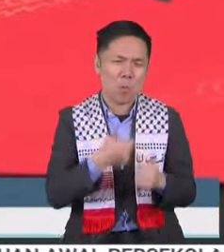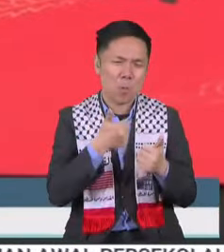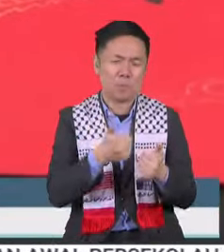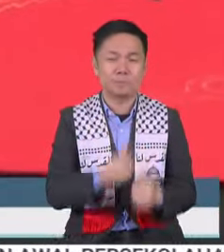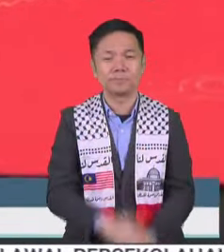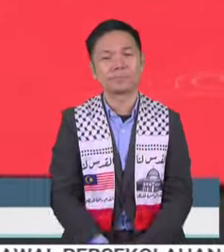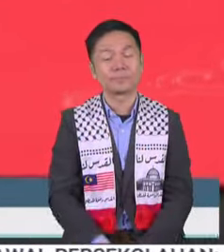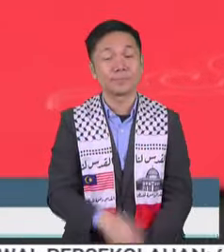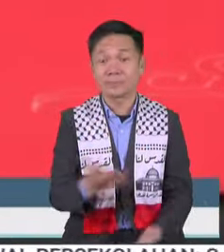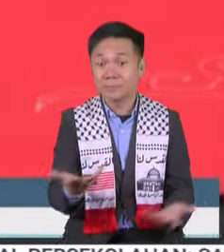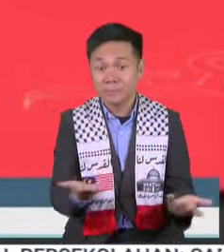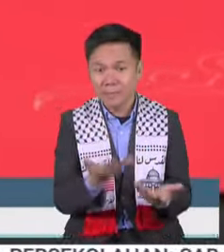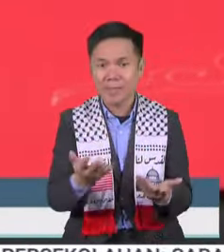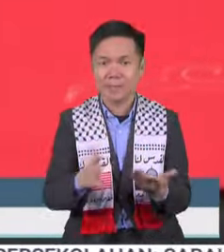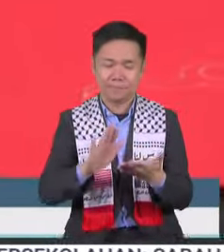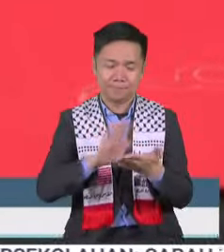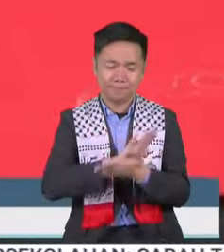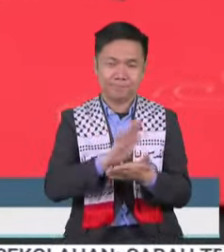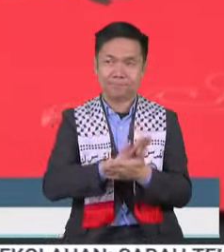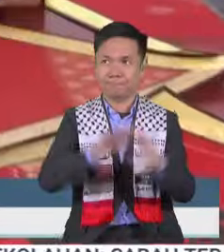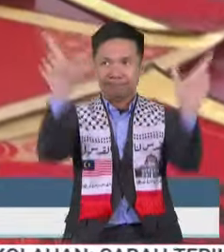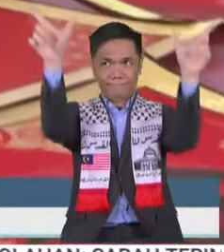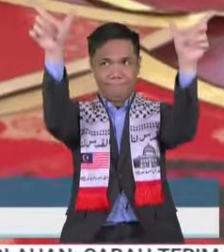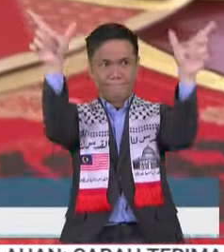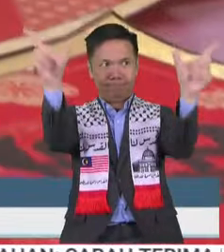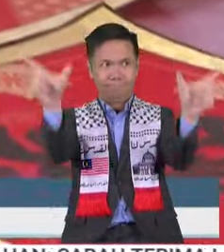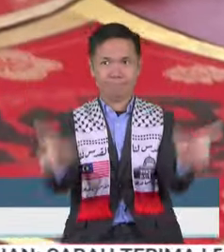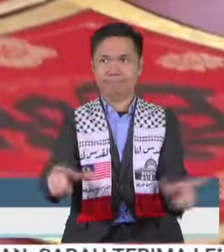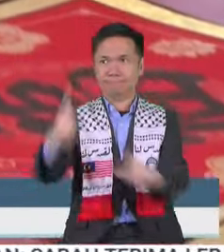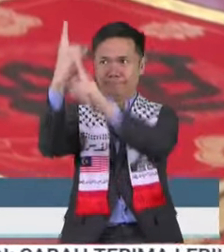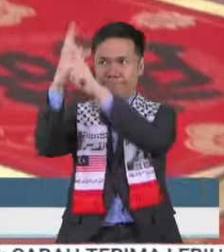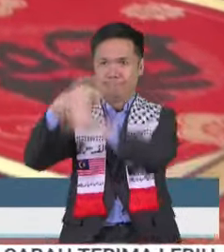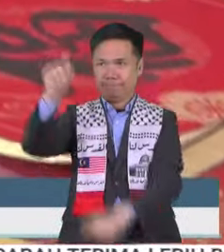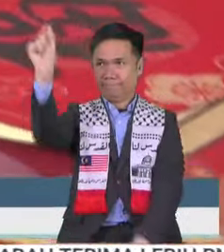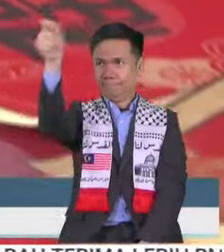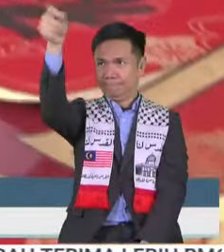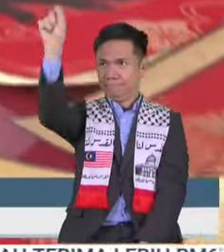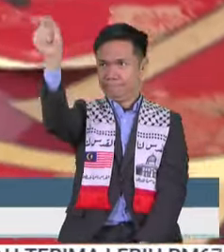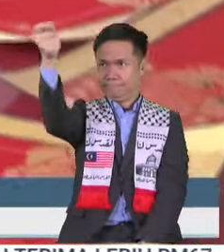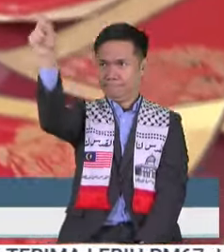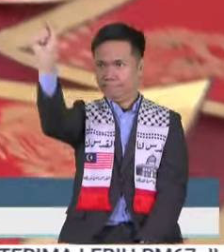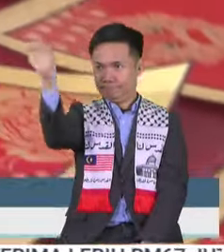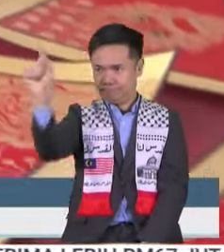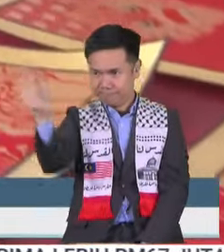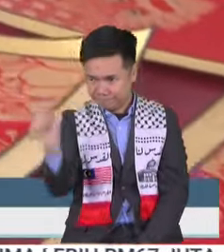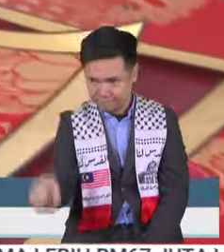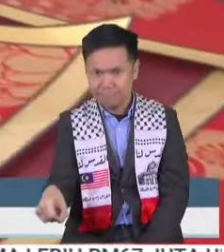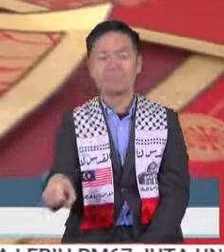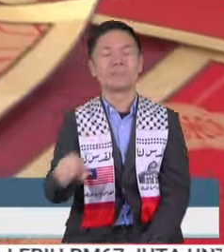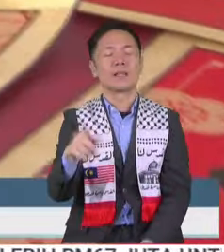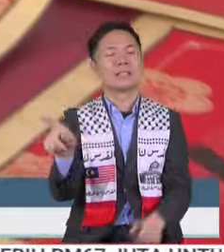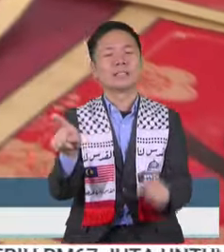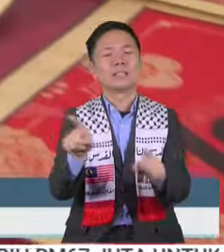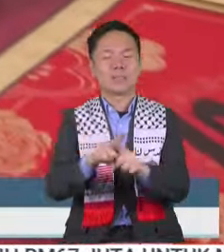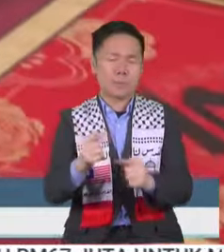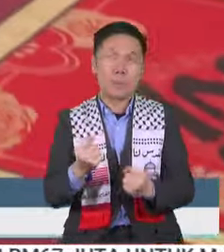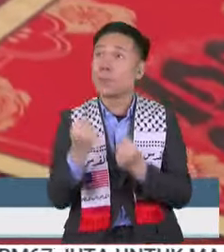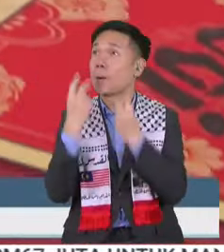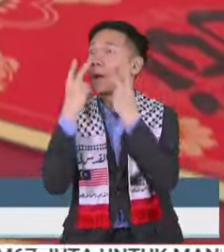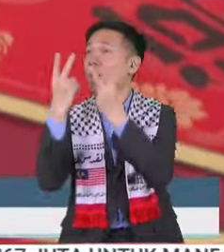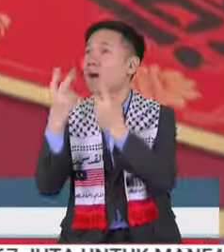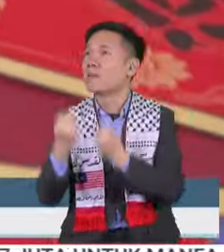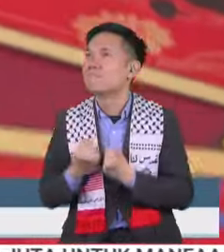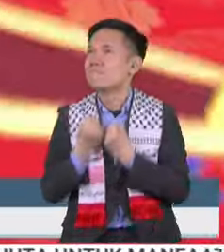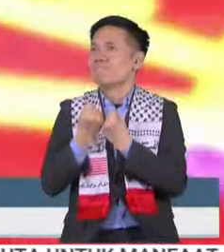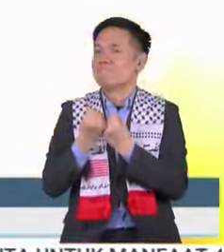Kini Chun Lian ditulis atas sepasang kertas merah melalui tulisan kaligrafi Cina sesuai dengan kata-kata semangat Tahun